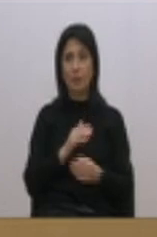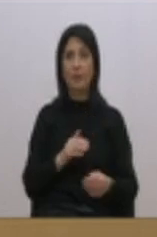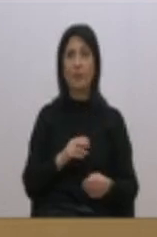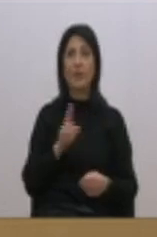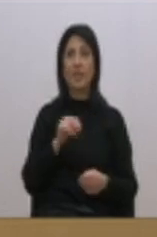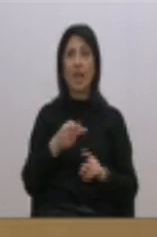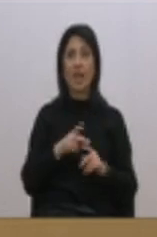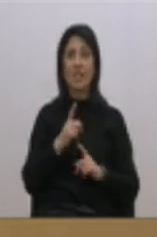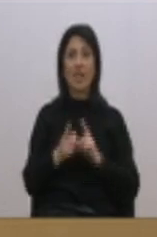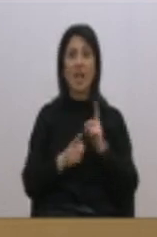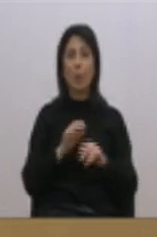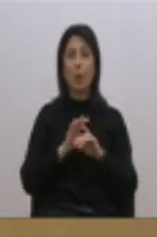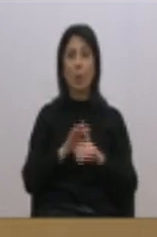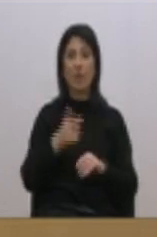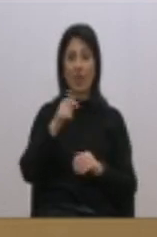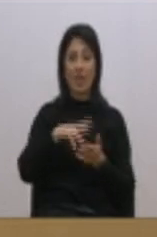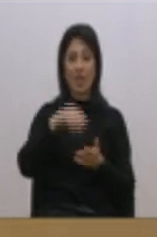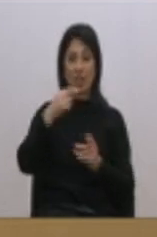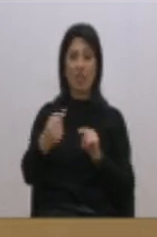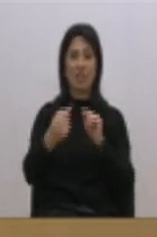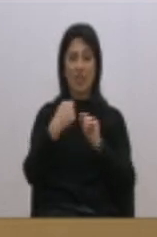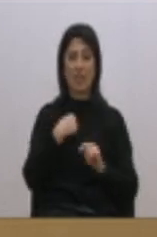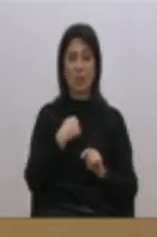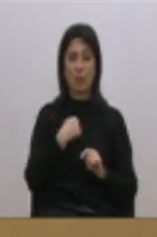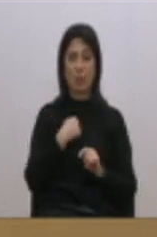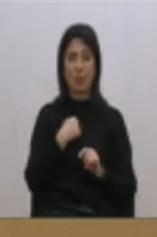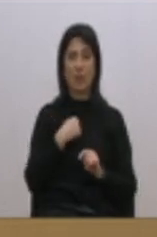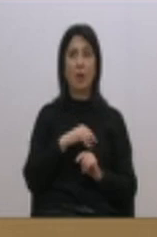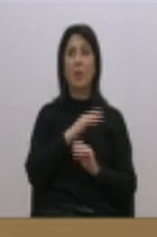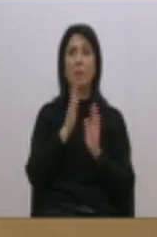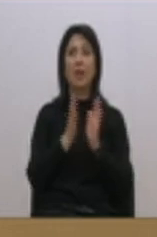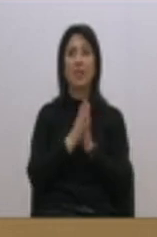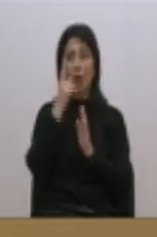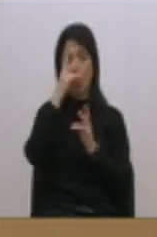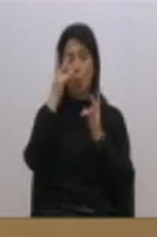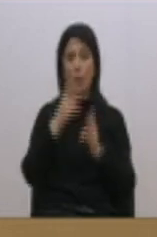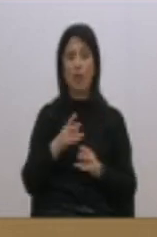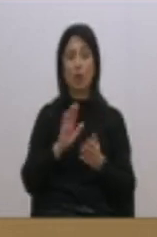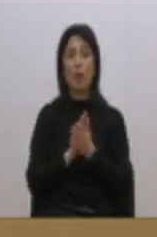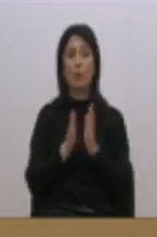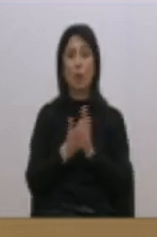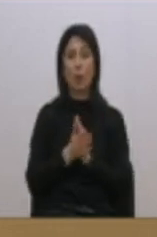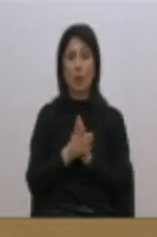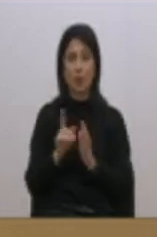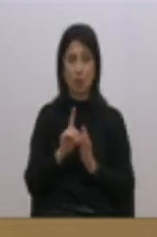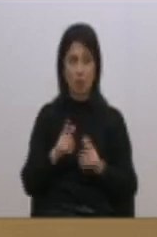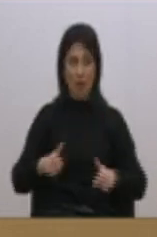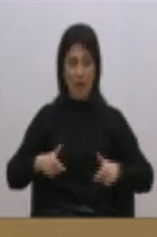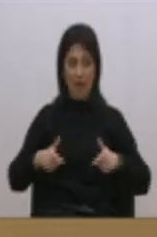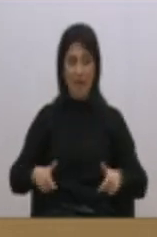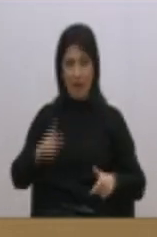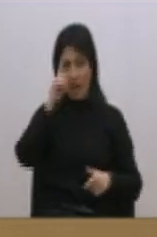Და ეს რეფორმა ტარდება გირჩის საწინააღმდეგოდ. Და მთელი უბედურება იმაში მდგომარეობს, რომ გენერალ